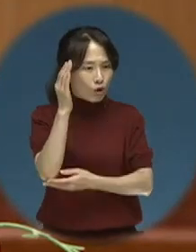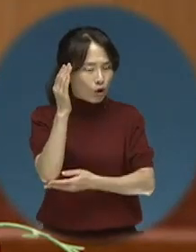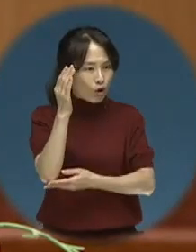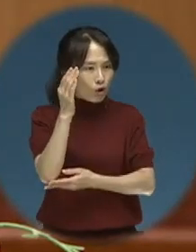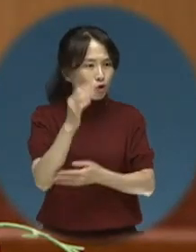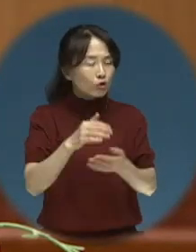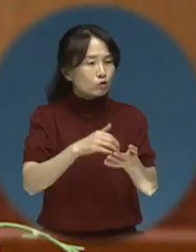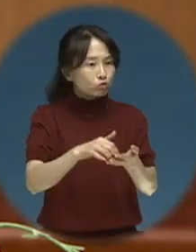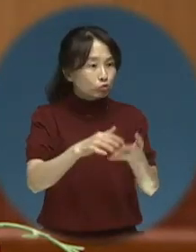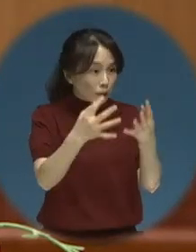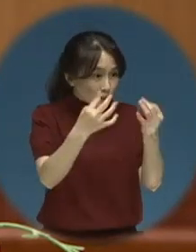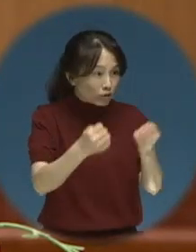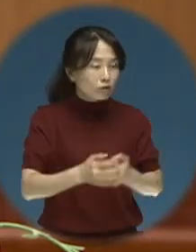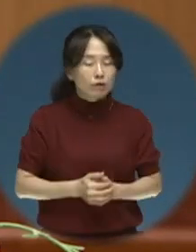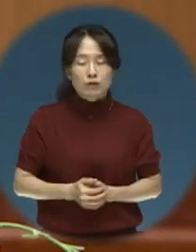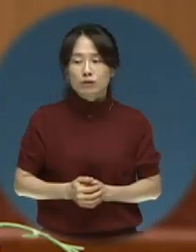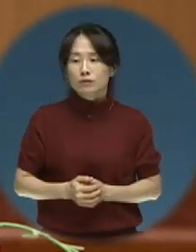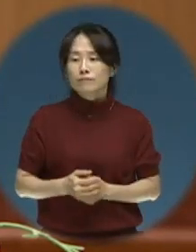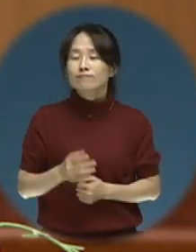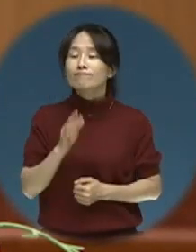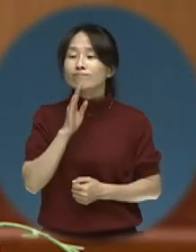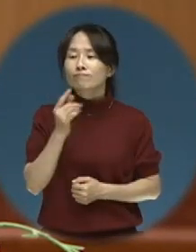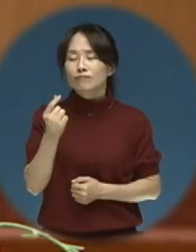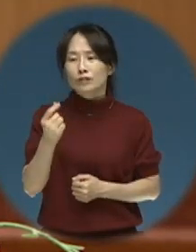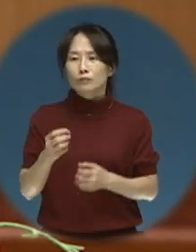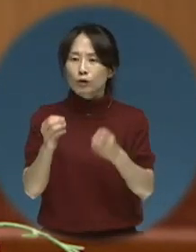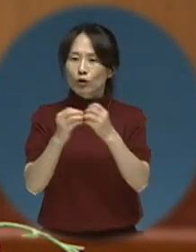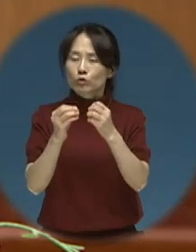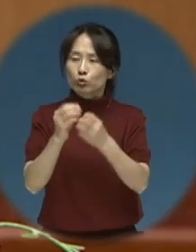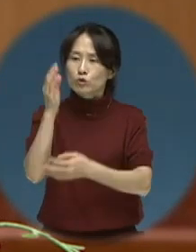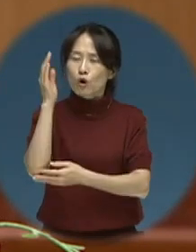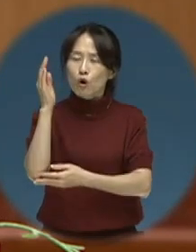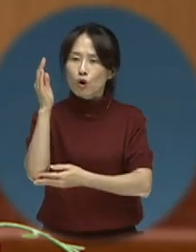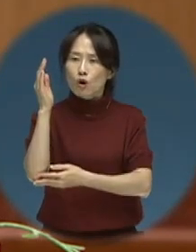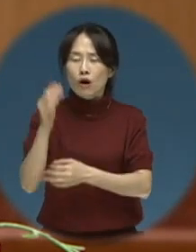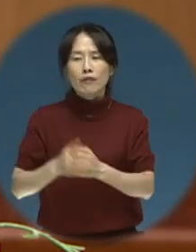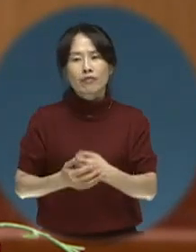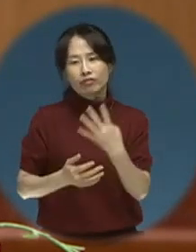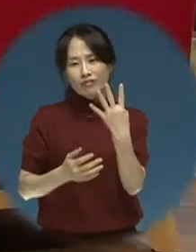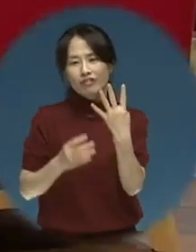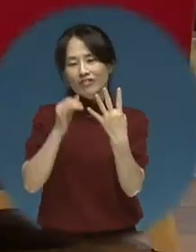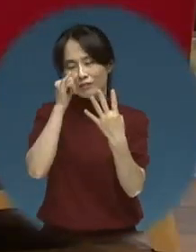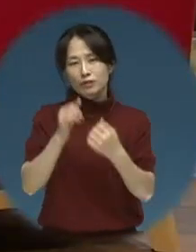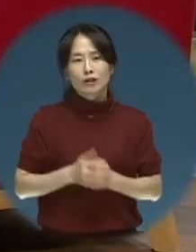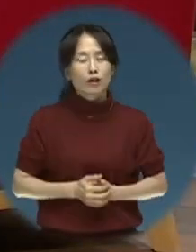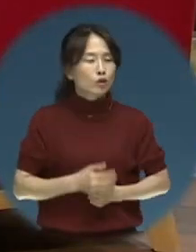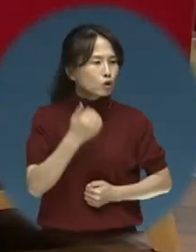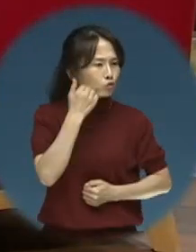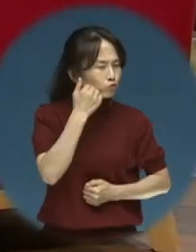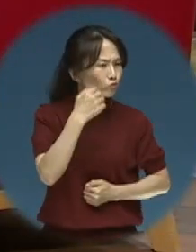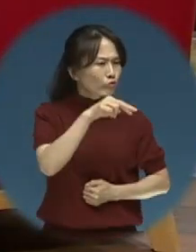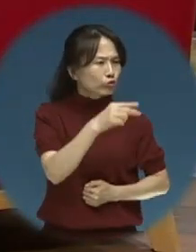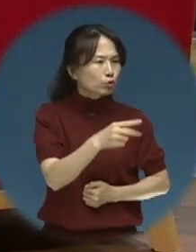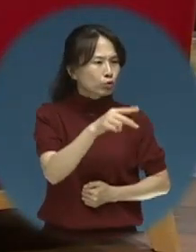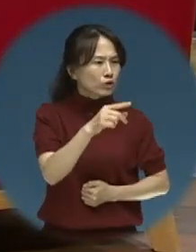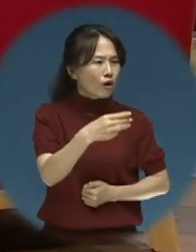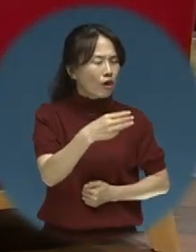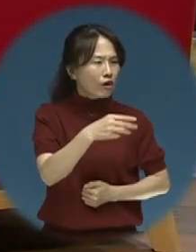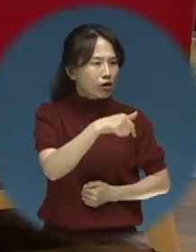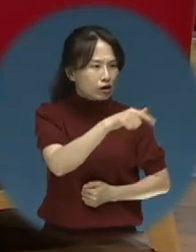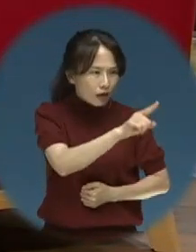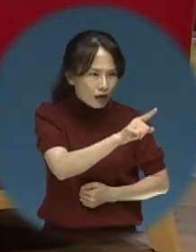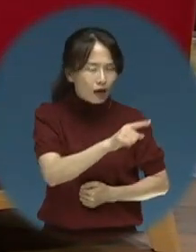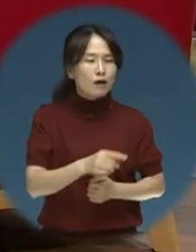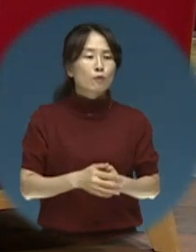네. 소설도 뭐 한 네 권쯤 되고. 아니, 보통 누구는 소설가 하면 소설가, 수필가